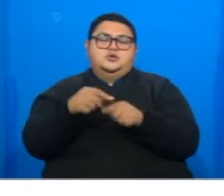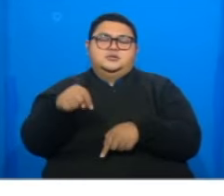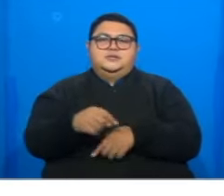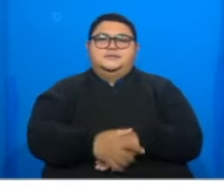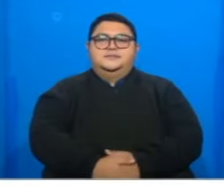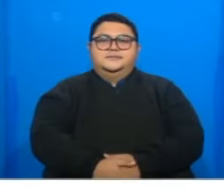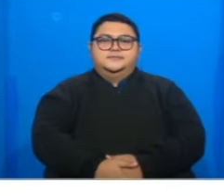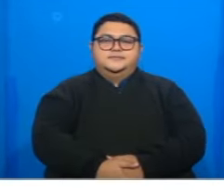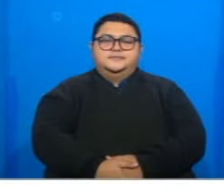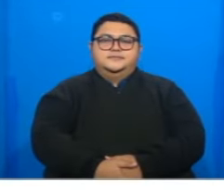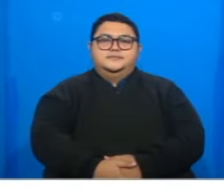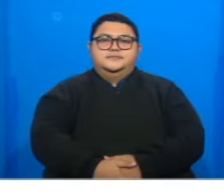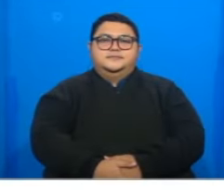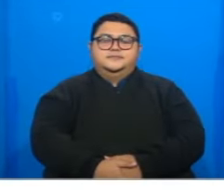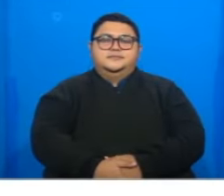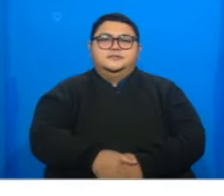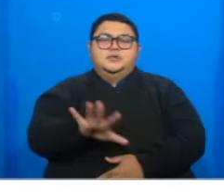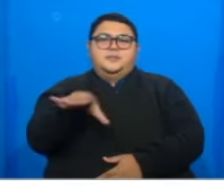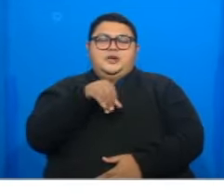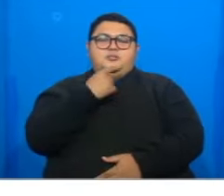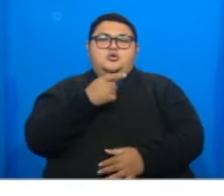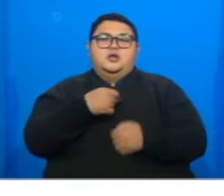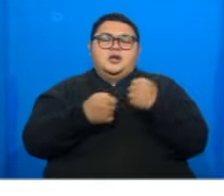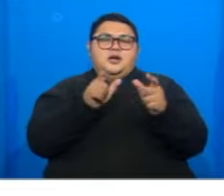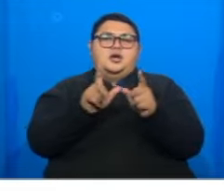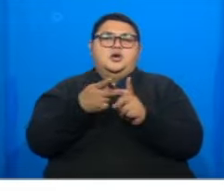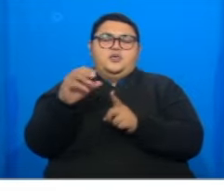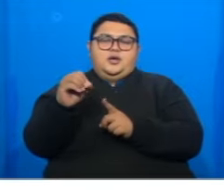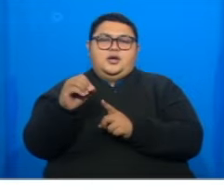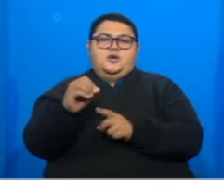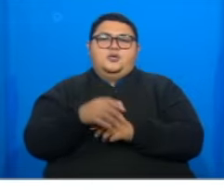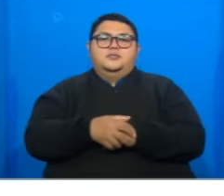Indonesia. Antisipasi ini merespons langkah Organisasi Kesehatan Dunia